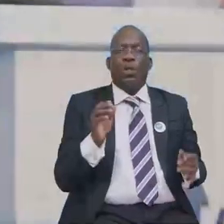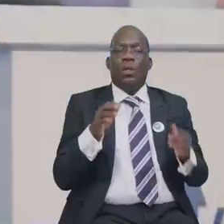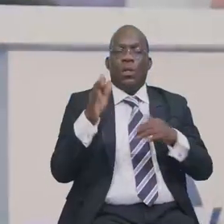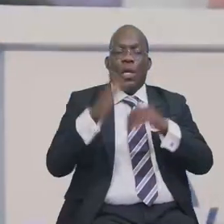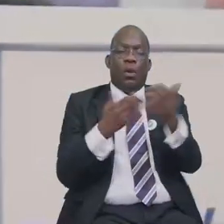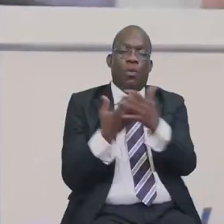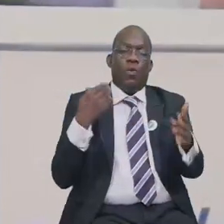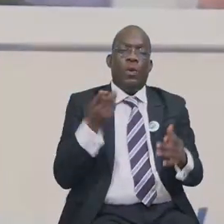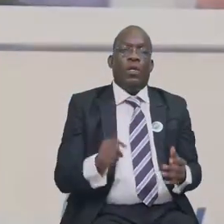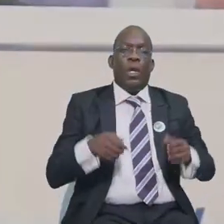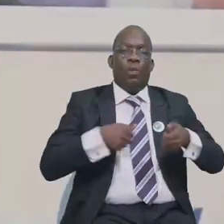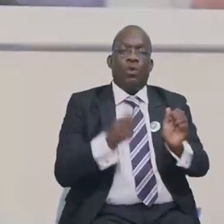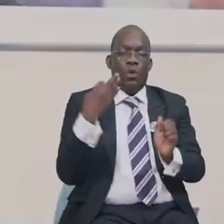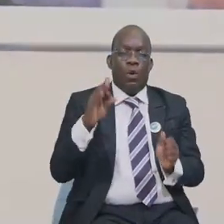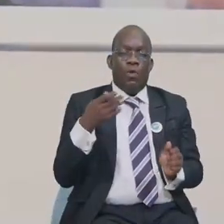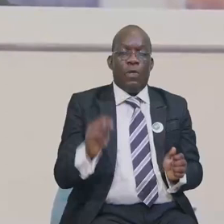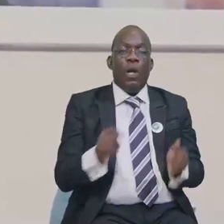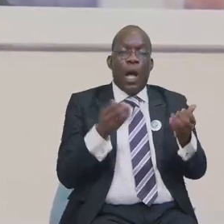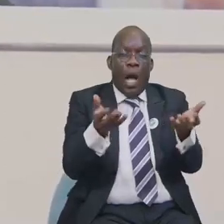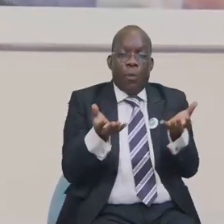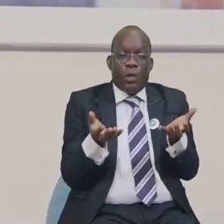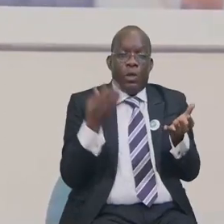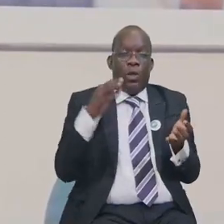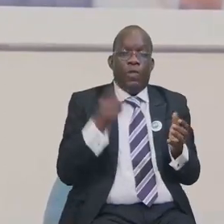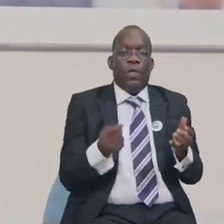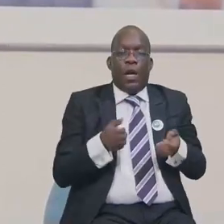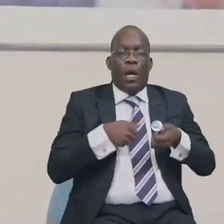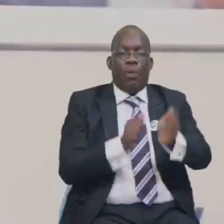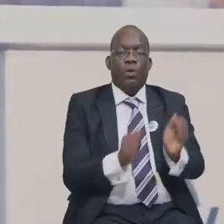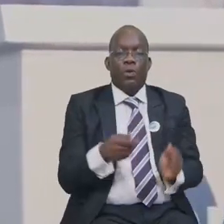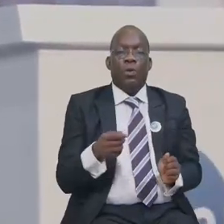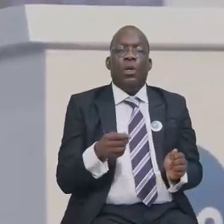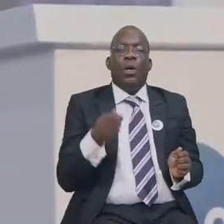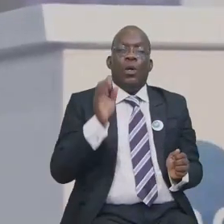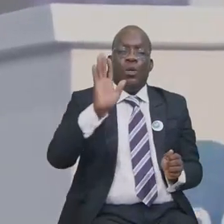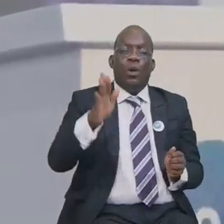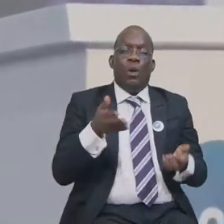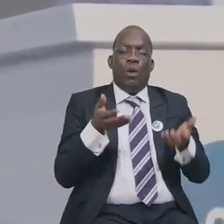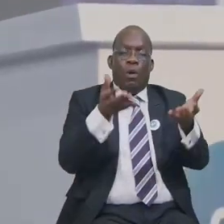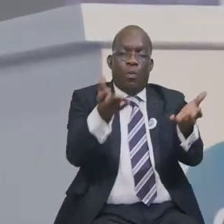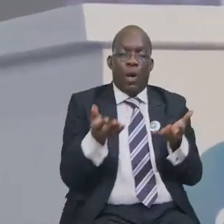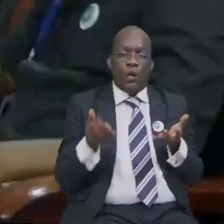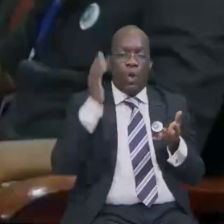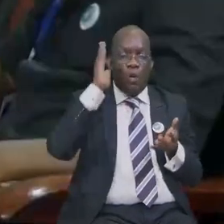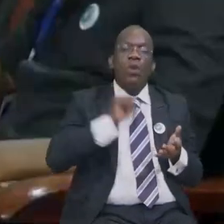la passion de l'homme est devenue plus forte. Ta passion ne va pas